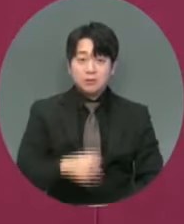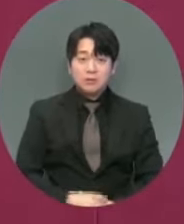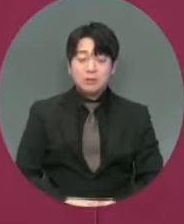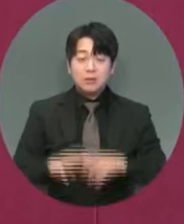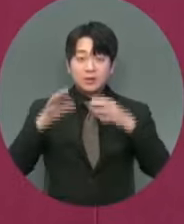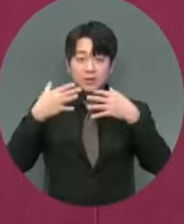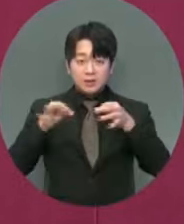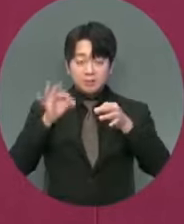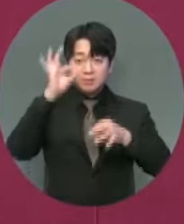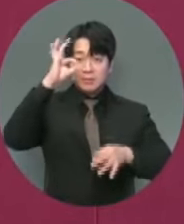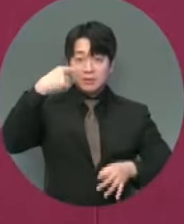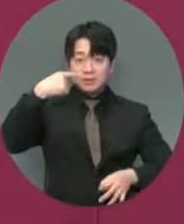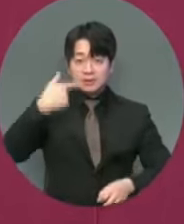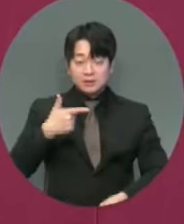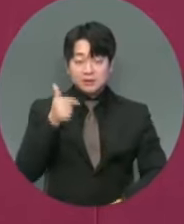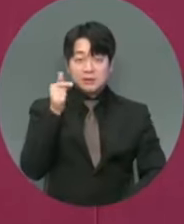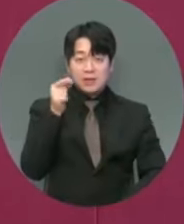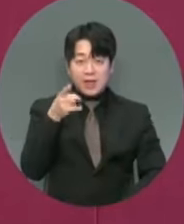김은혜 의원,